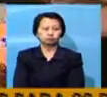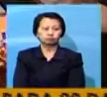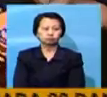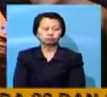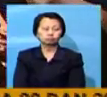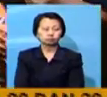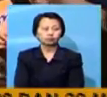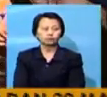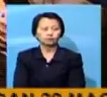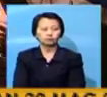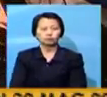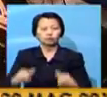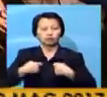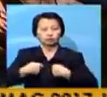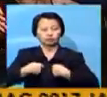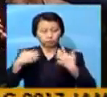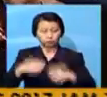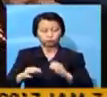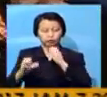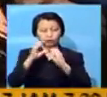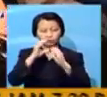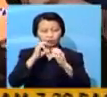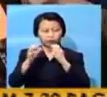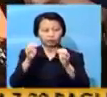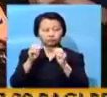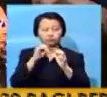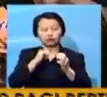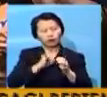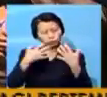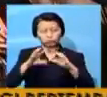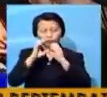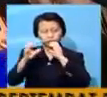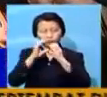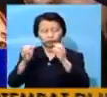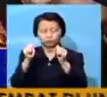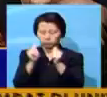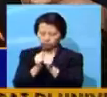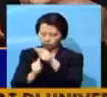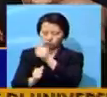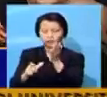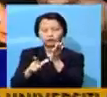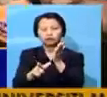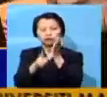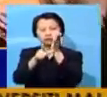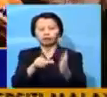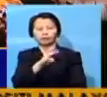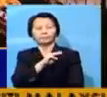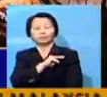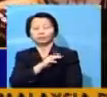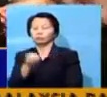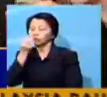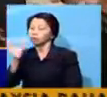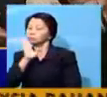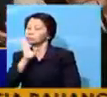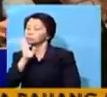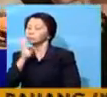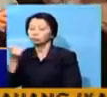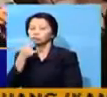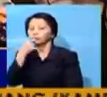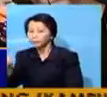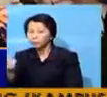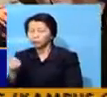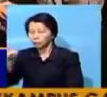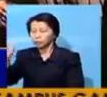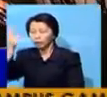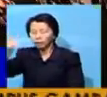demikian saya dah bercakap dengan apa ni tadi dengan timbalan menteri jadi